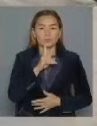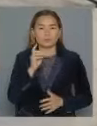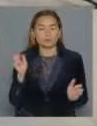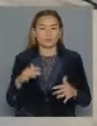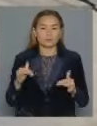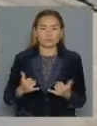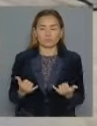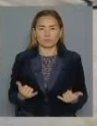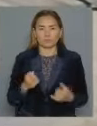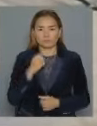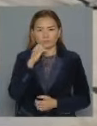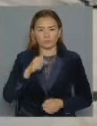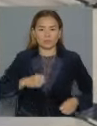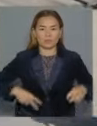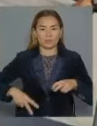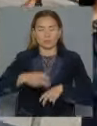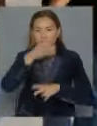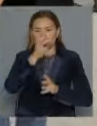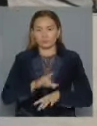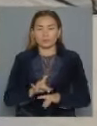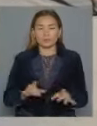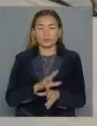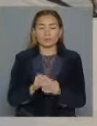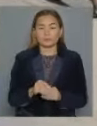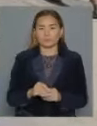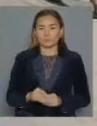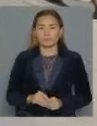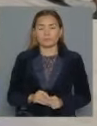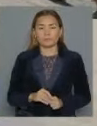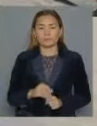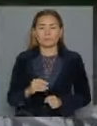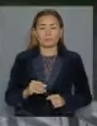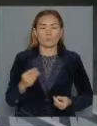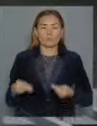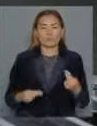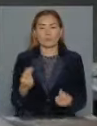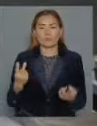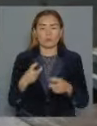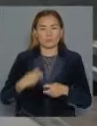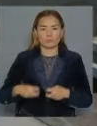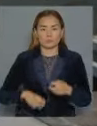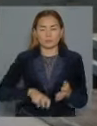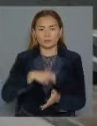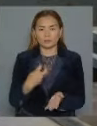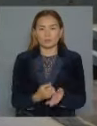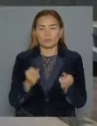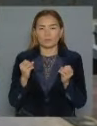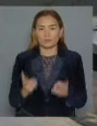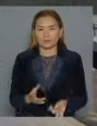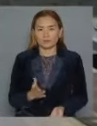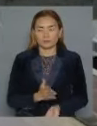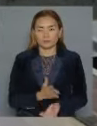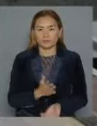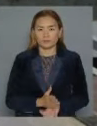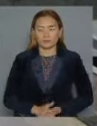молодежи, теперь пришло в негодность. Жители говорят, что их скейтборды портятся, а кататься на территории парка и